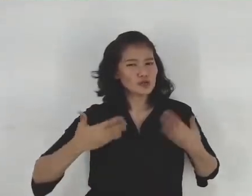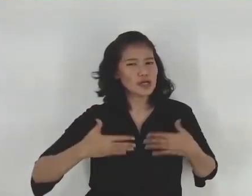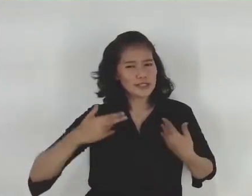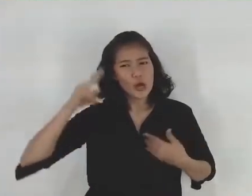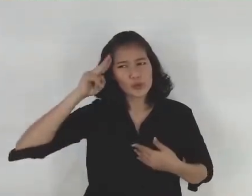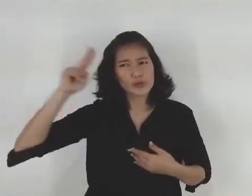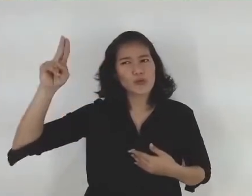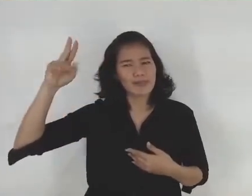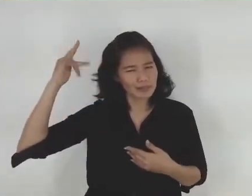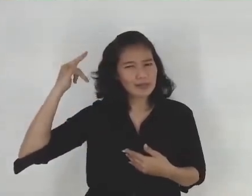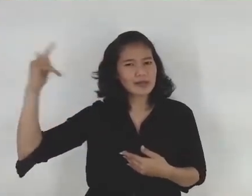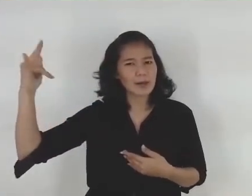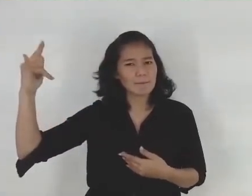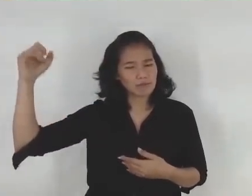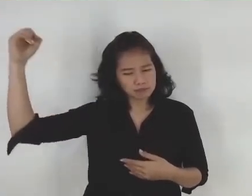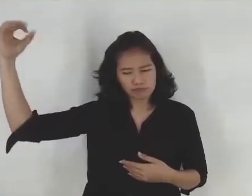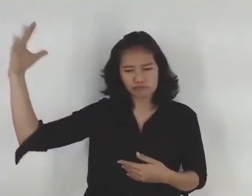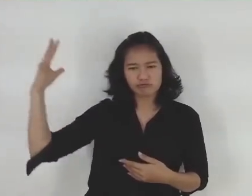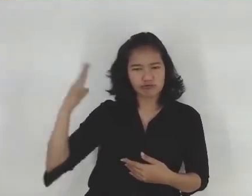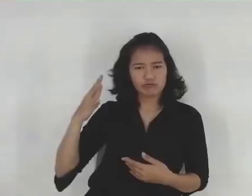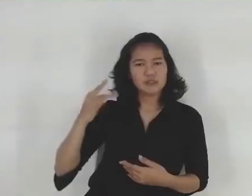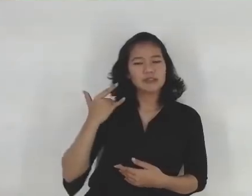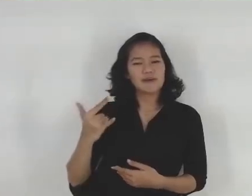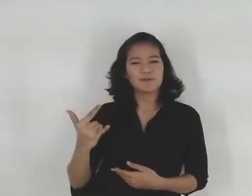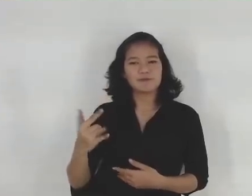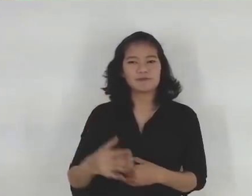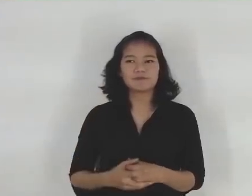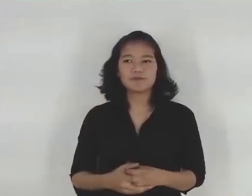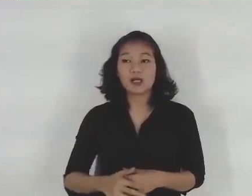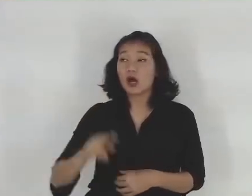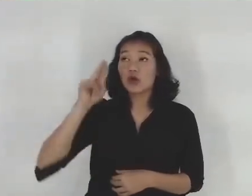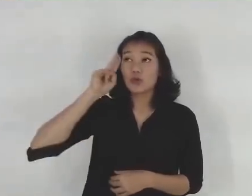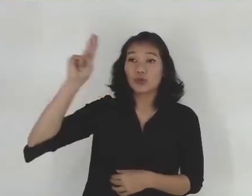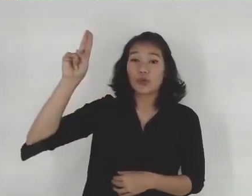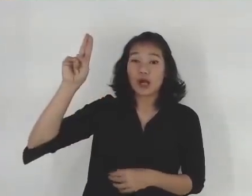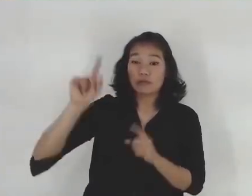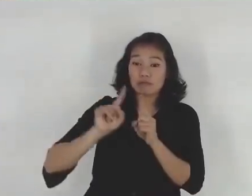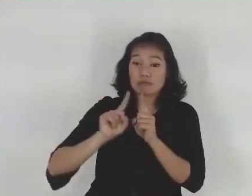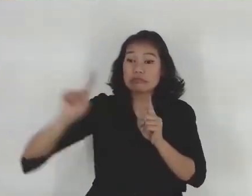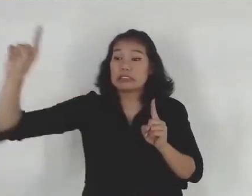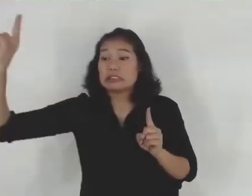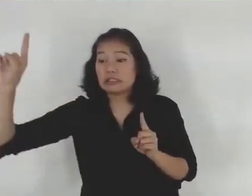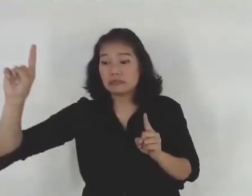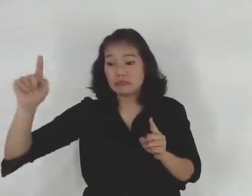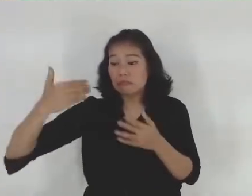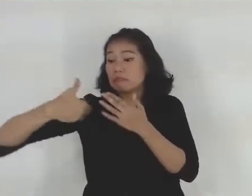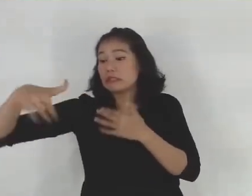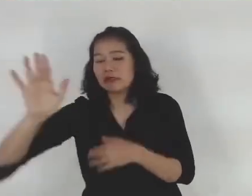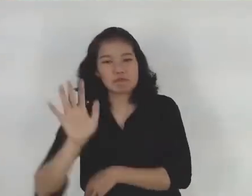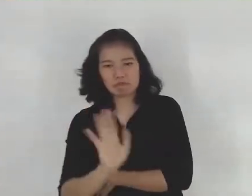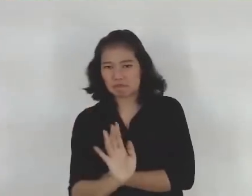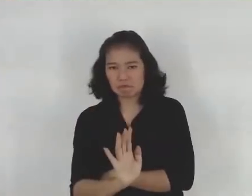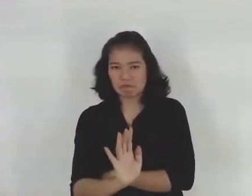Tuhan terus ada didalam diri kita Tuhan tidak pernah meninggalkan kita